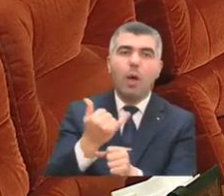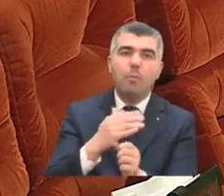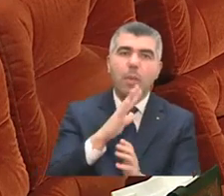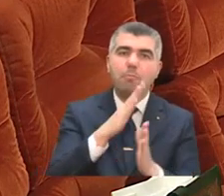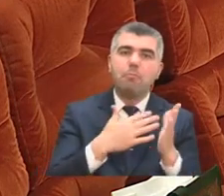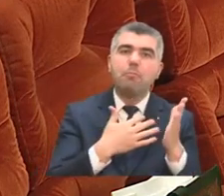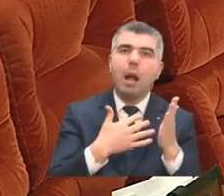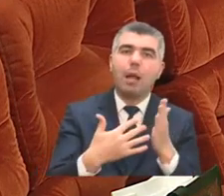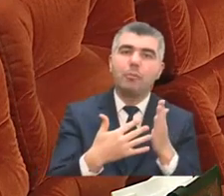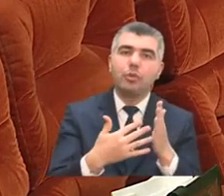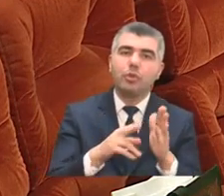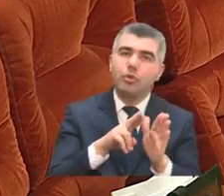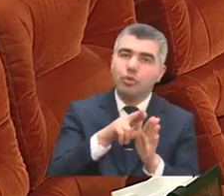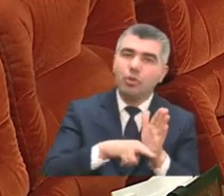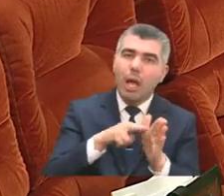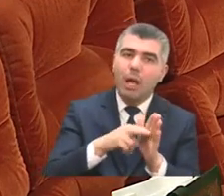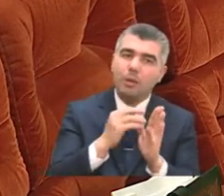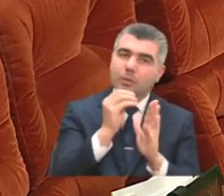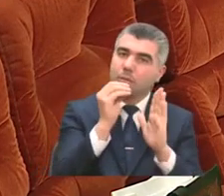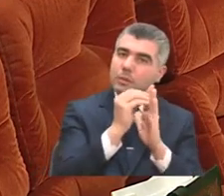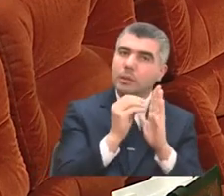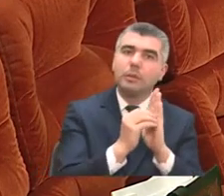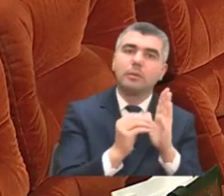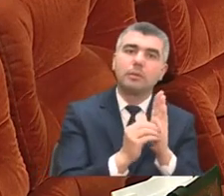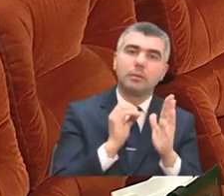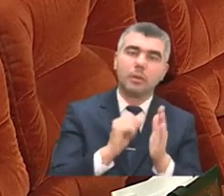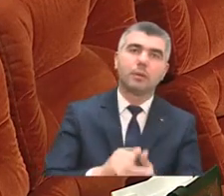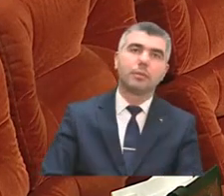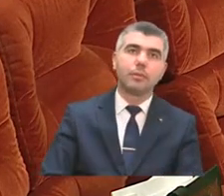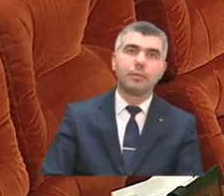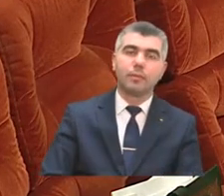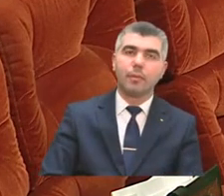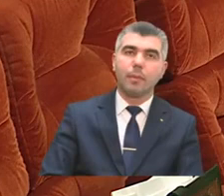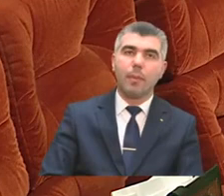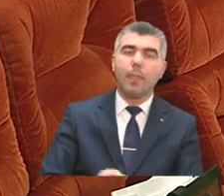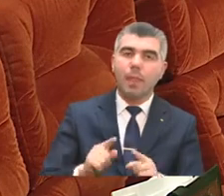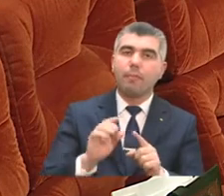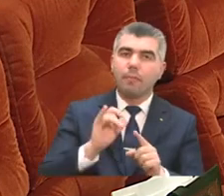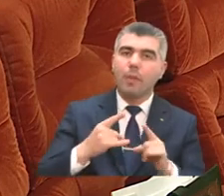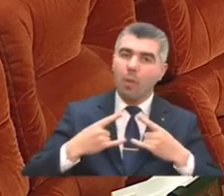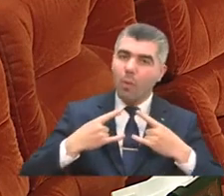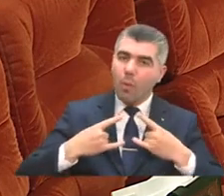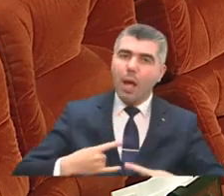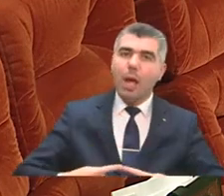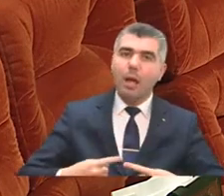ديال الجهات. حنا بالنسبه يعني السلامه